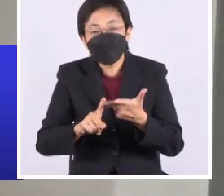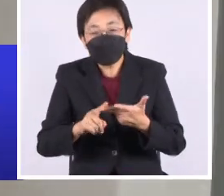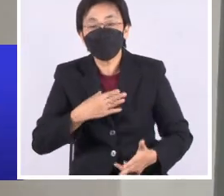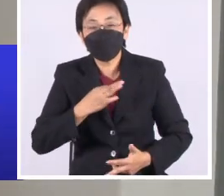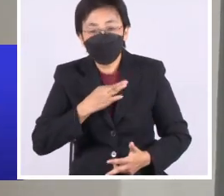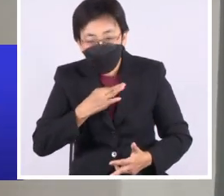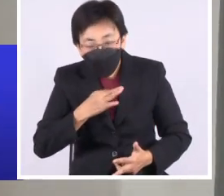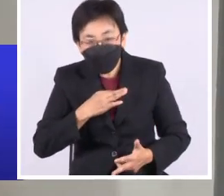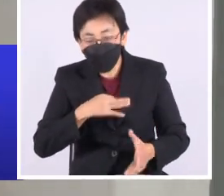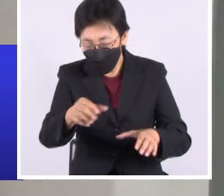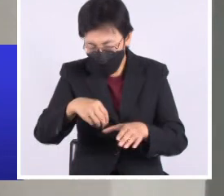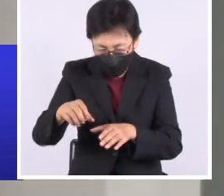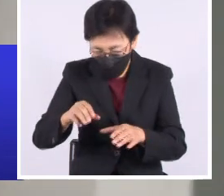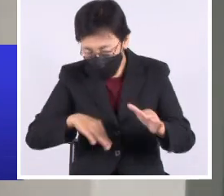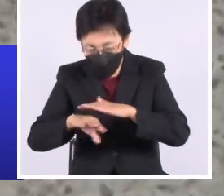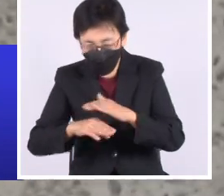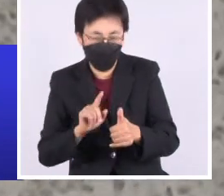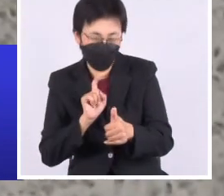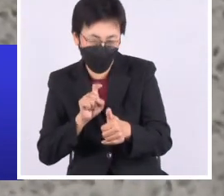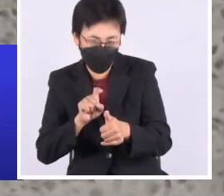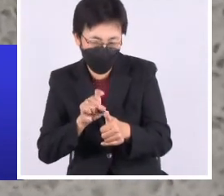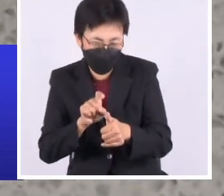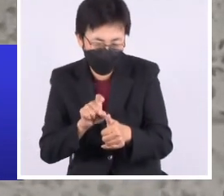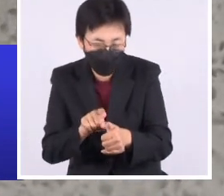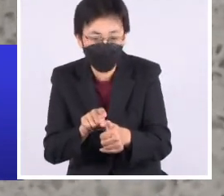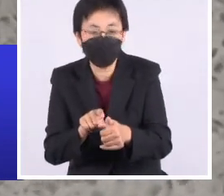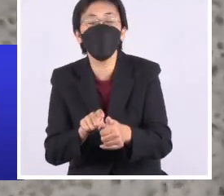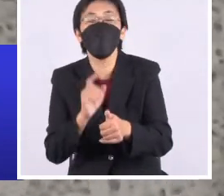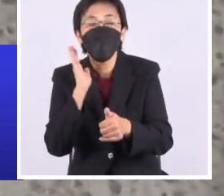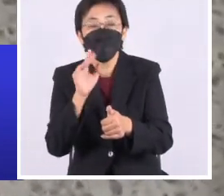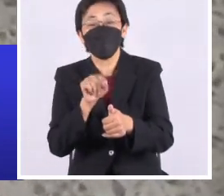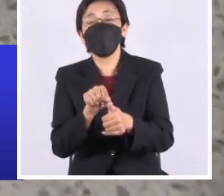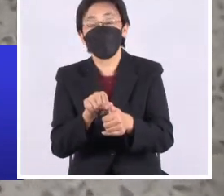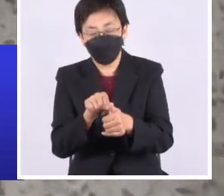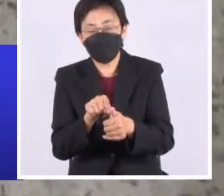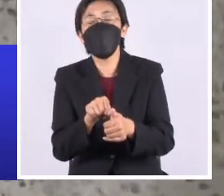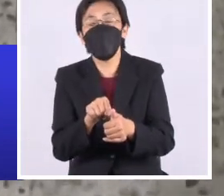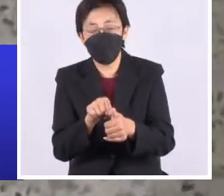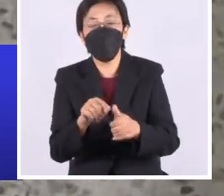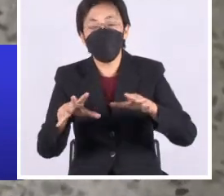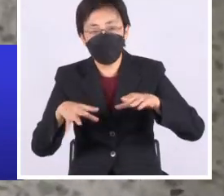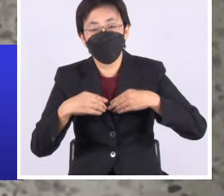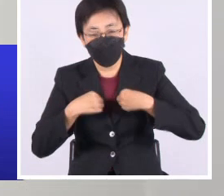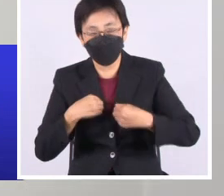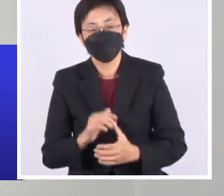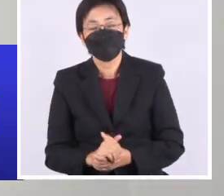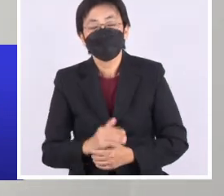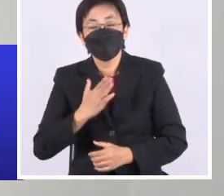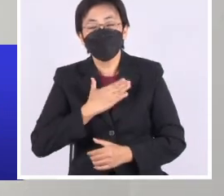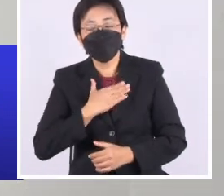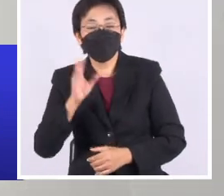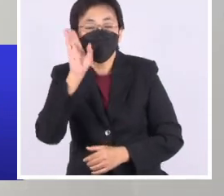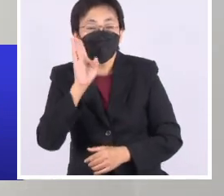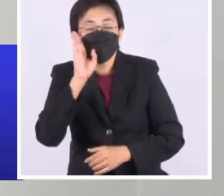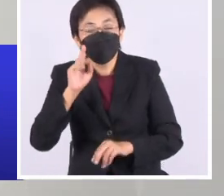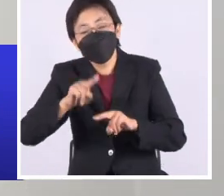ำตัวมาเค้นสอบปากคำนะครับจากการสอบปากคำนายณัฐชัยผู้ต้องหายอมรับว่าวันเกิดเหตุได้ไปนั่งดื่มเบียร์